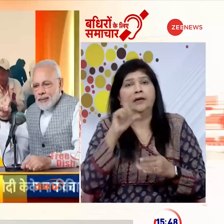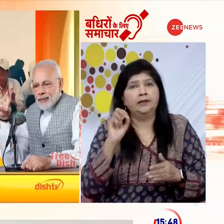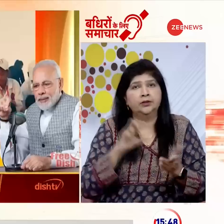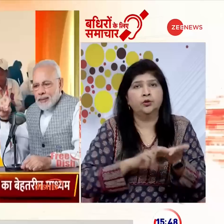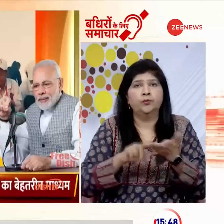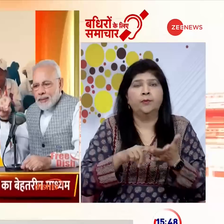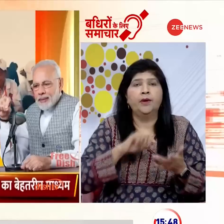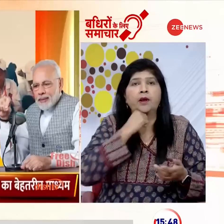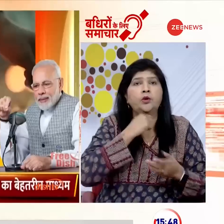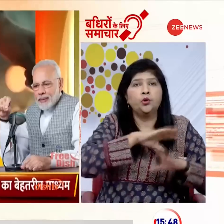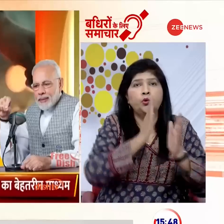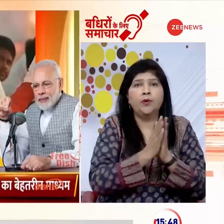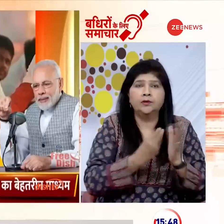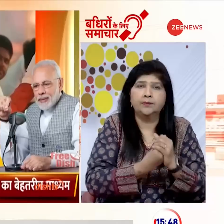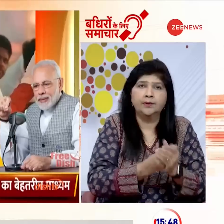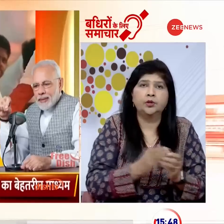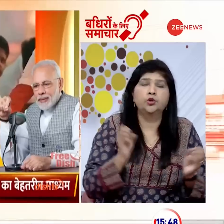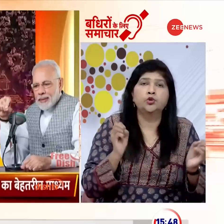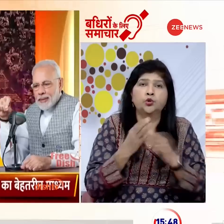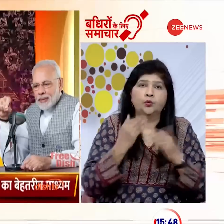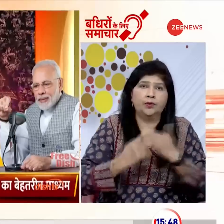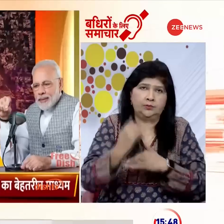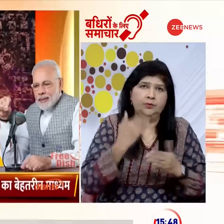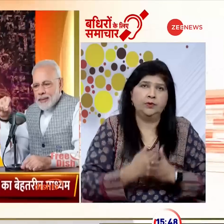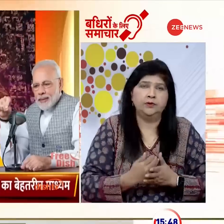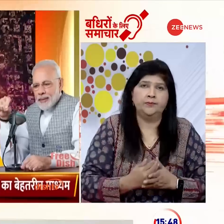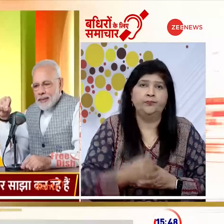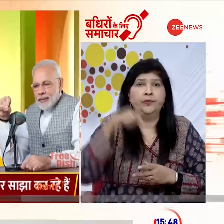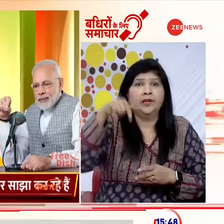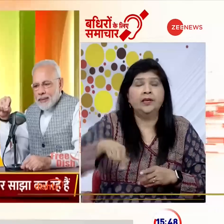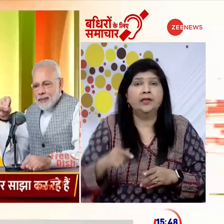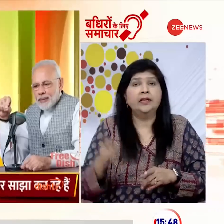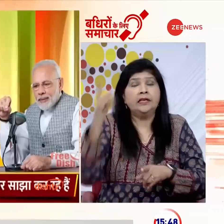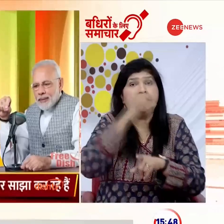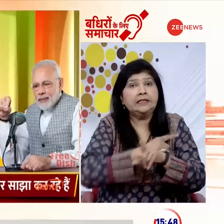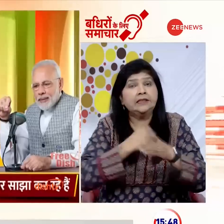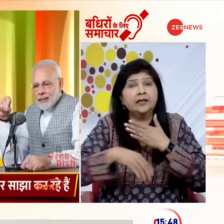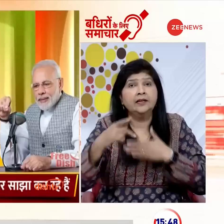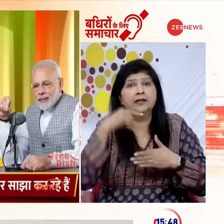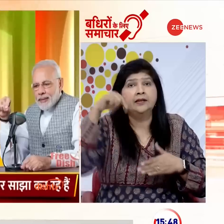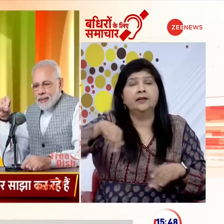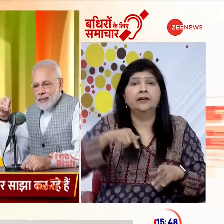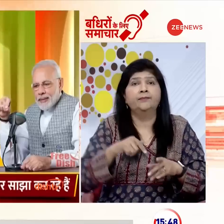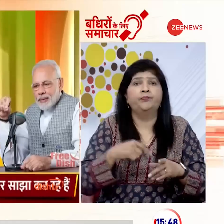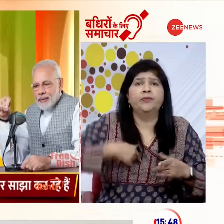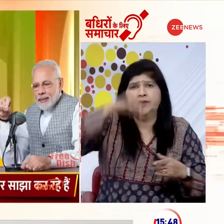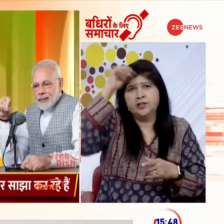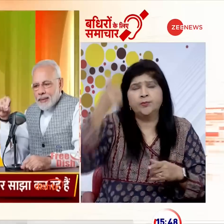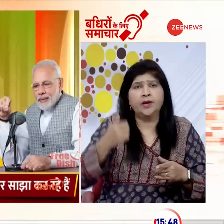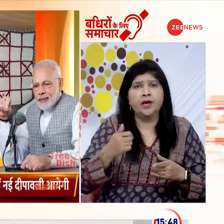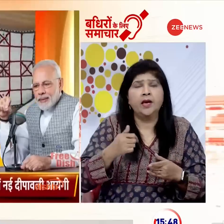मेरा युवा भारत संगठन कार्यक्रम की शुरुआत होने जा रही है। इस दिन देश